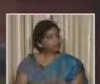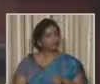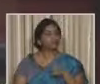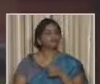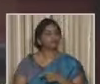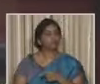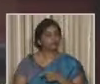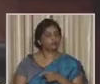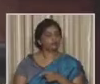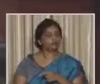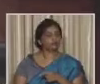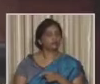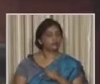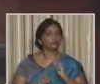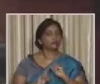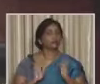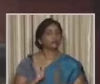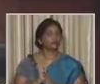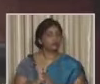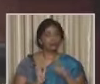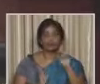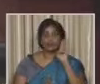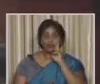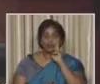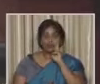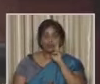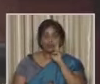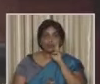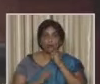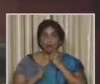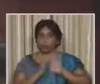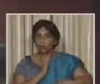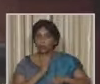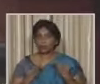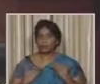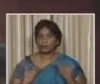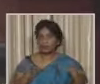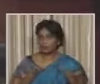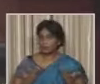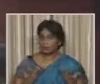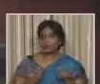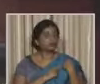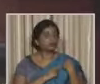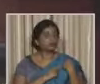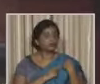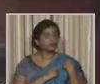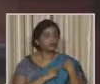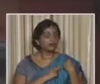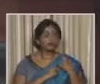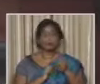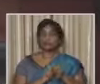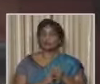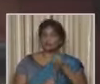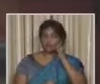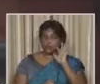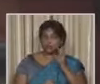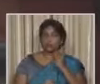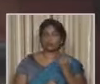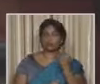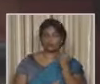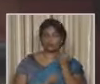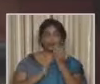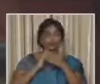இதற்கு பொறுப்பு கூற வேண்டிய ஜனாதிபதி அரசாங்கத்தின் பங்காளி. அதை போலவே பிரதமர் ரணில் விக்ரமசிங்கே இதிலிருந்து விடுபட